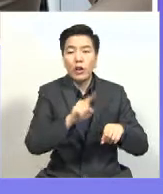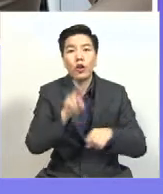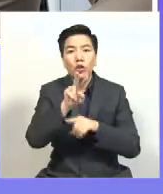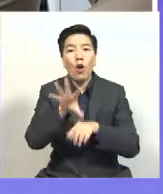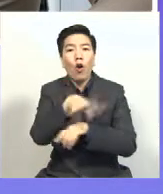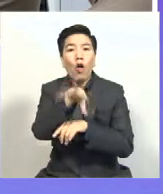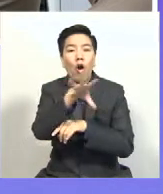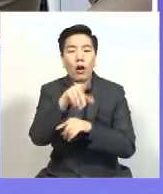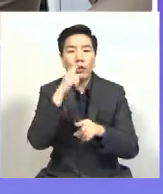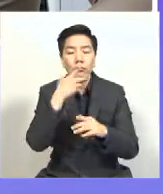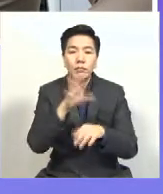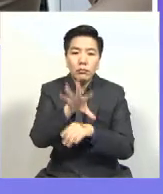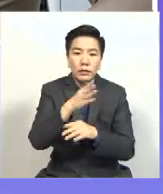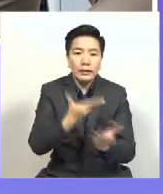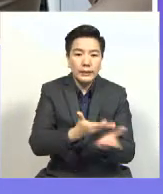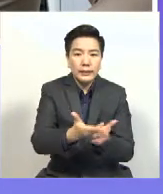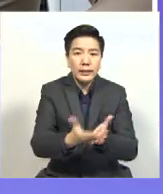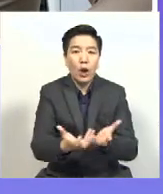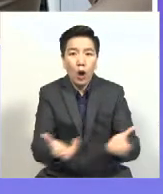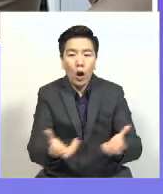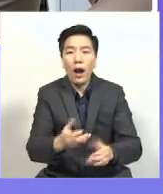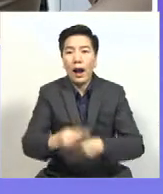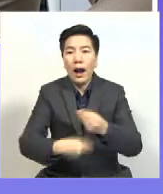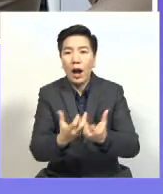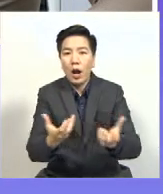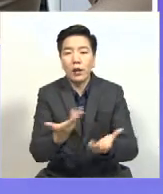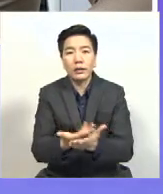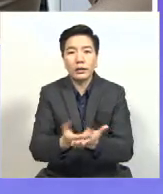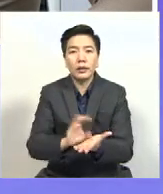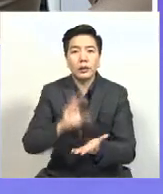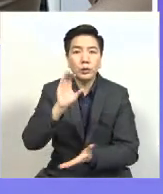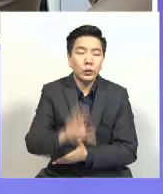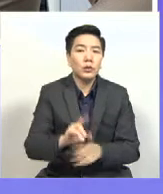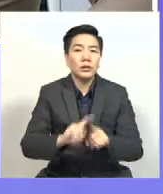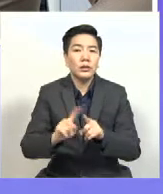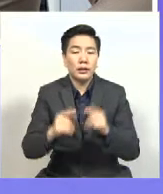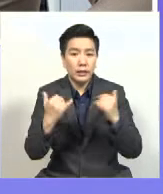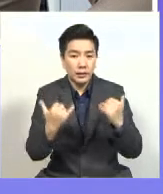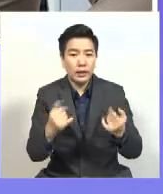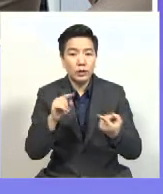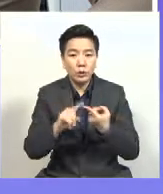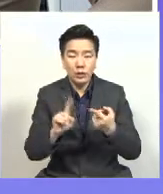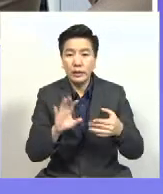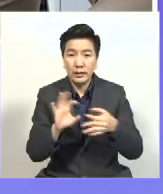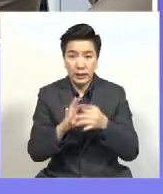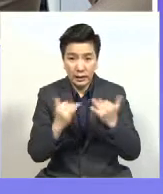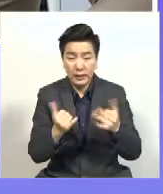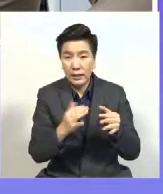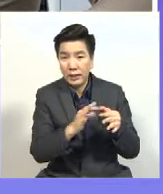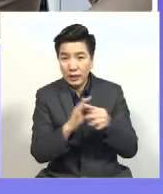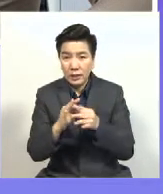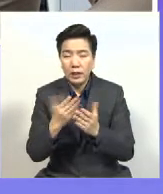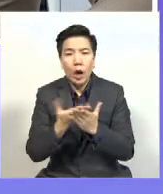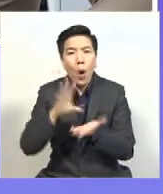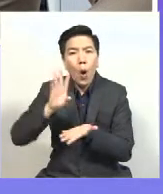ออนไลน์ทั้งการหลอกซื้อของขายของการหลอกลงทุนออนไลน์นะครับแล้วก็สุดท้ายเนี่ยเป็นการเกี่ยวกับเรื่องการน